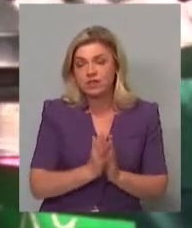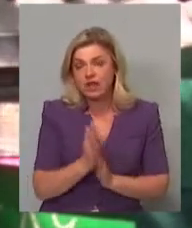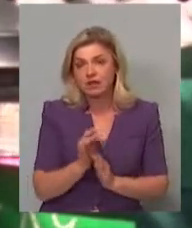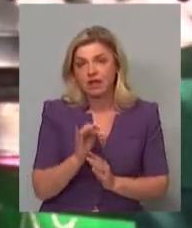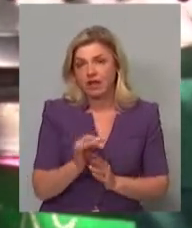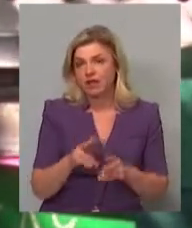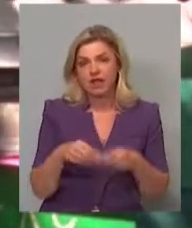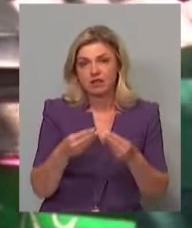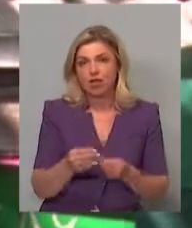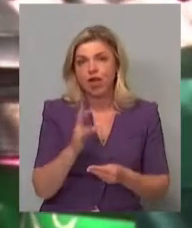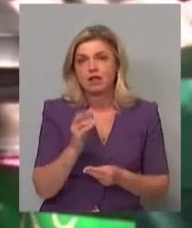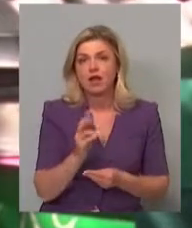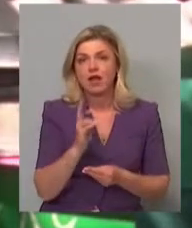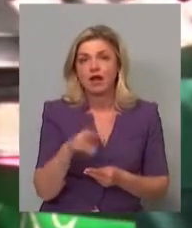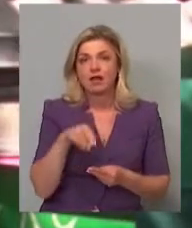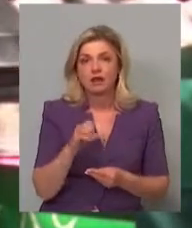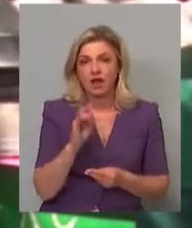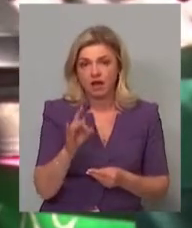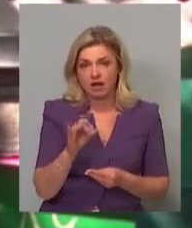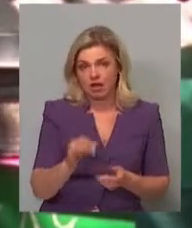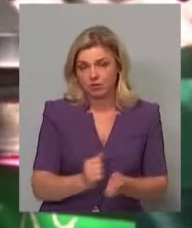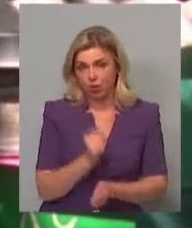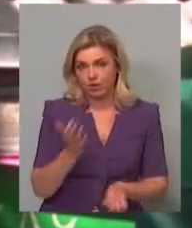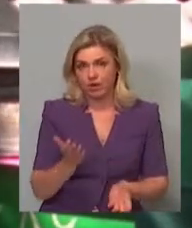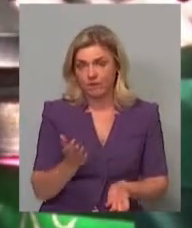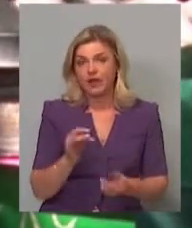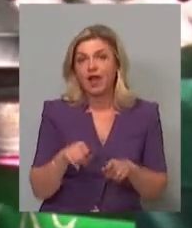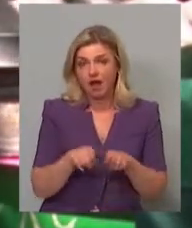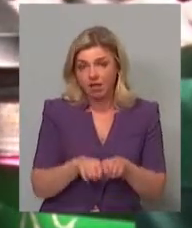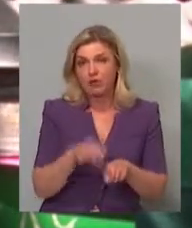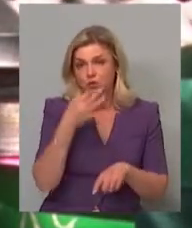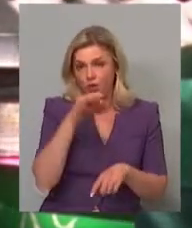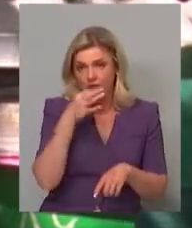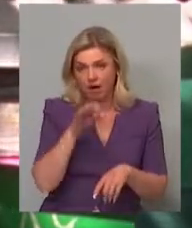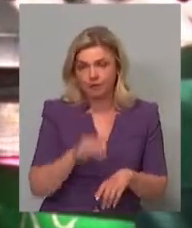не виділяють нектар або навіть посохли. Така ж ситуація з соняхом.